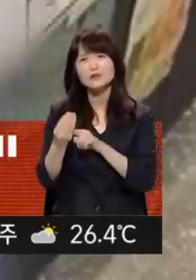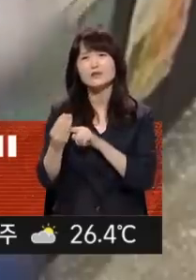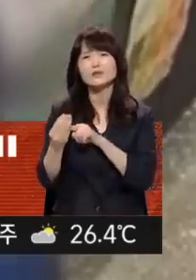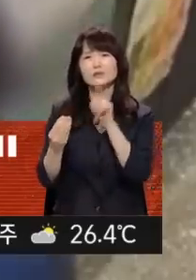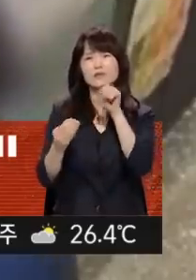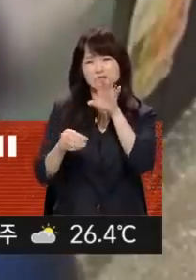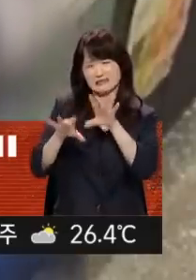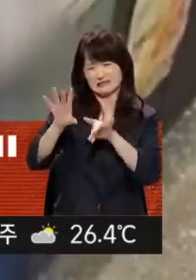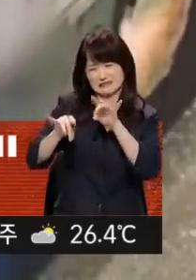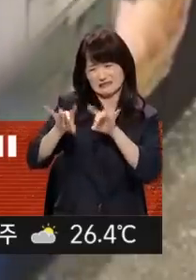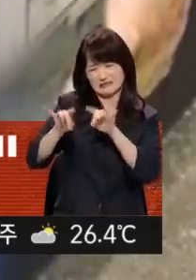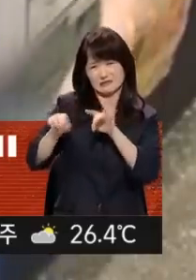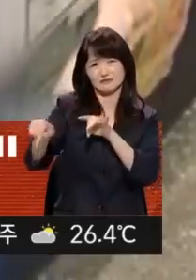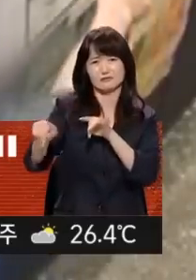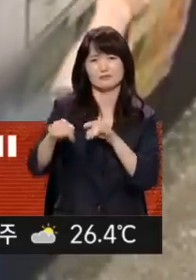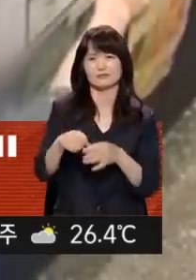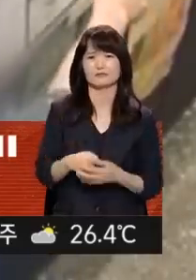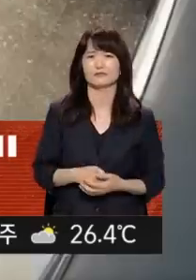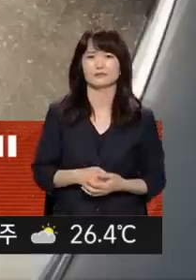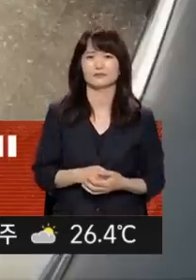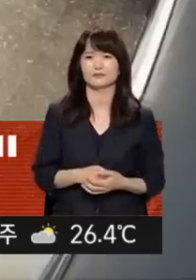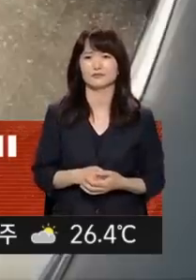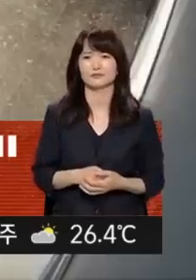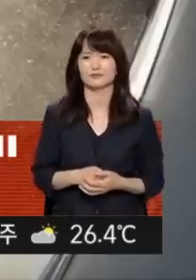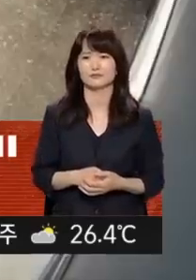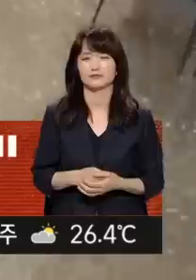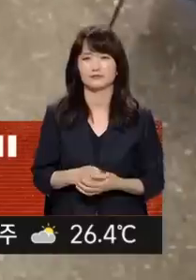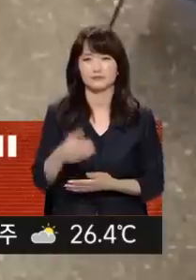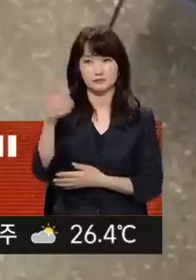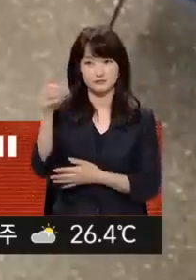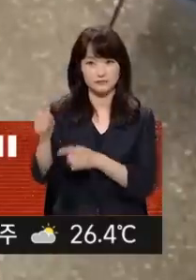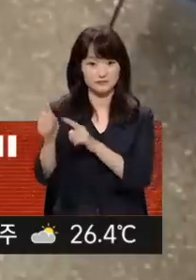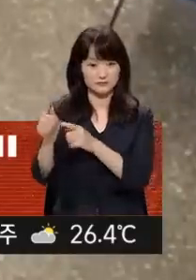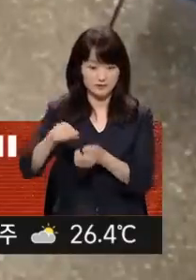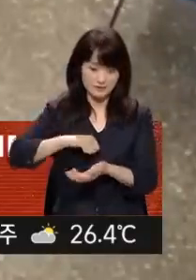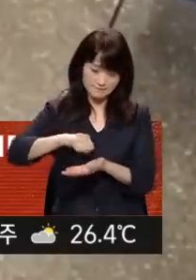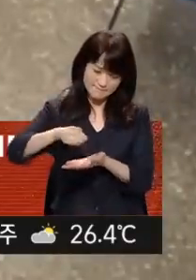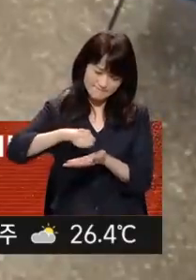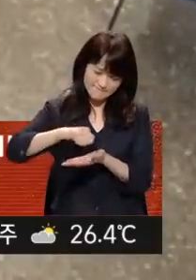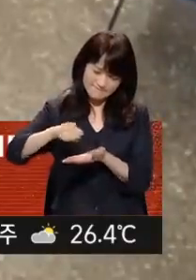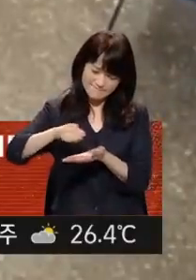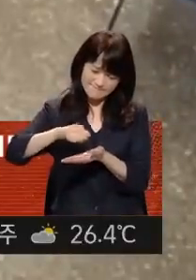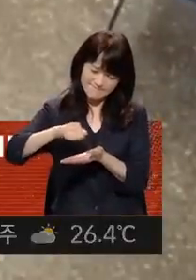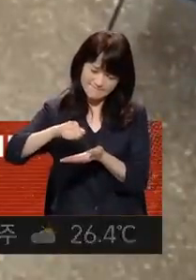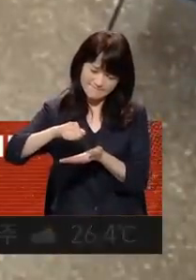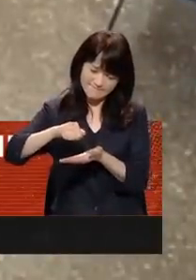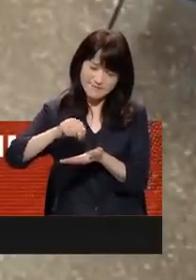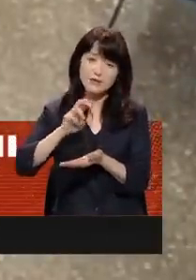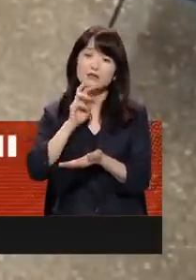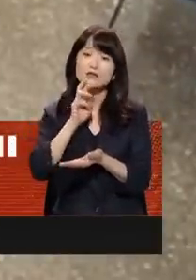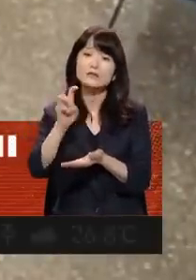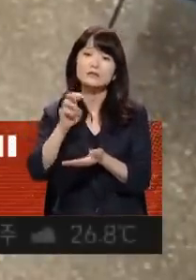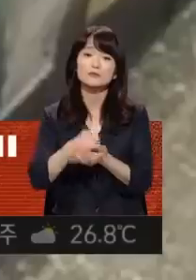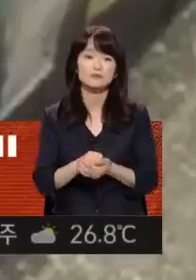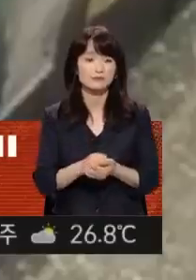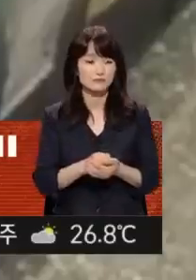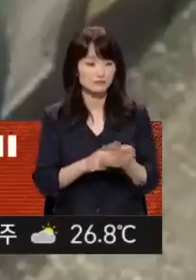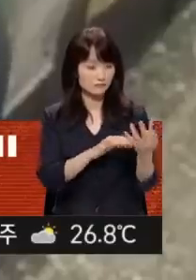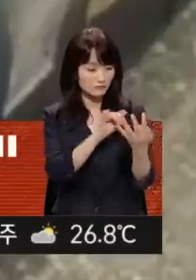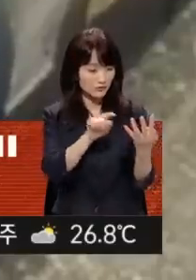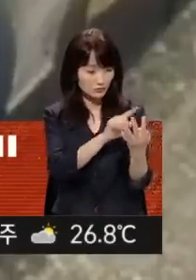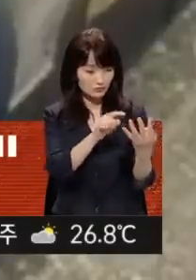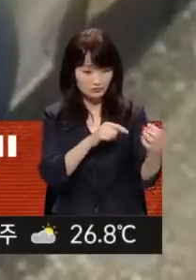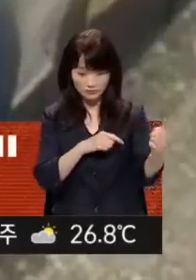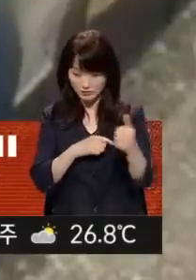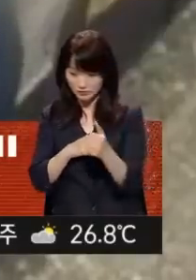끈적끈적한 음료인데요 그래서 사장님이 30분 이상 닦아냈다는데이 일행 중에 아무도 이제 사과도